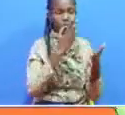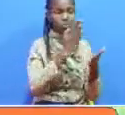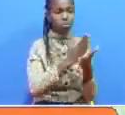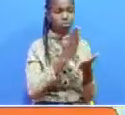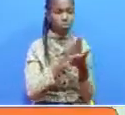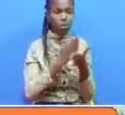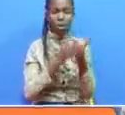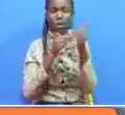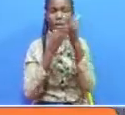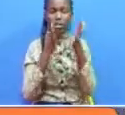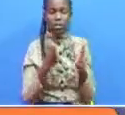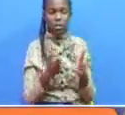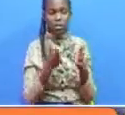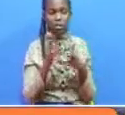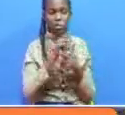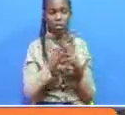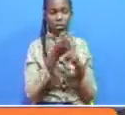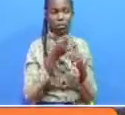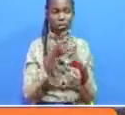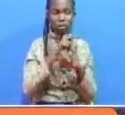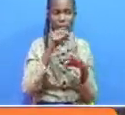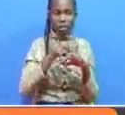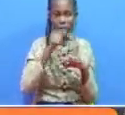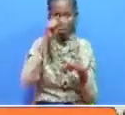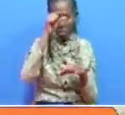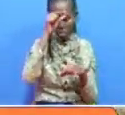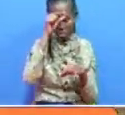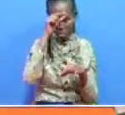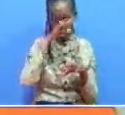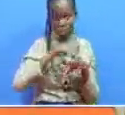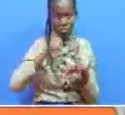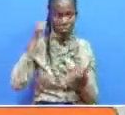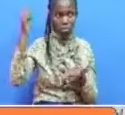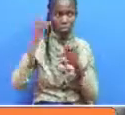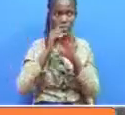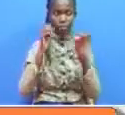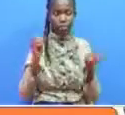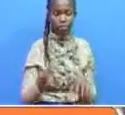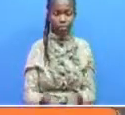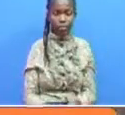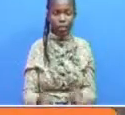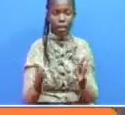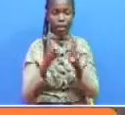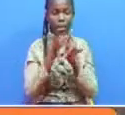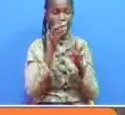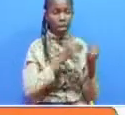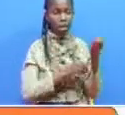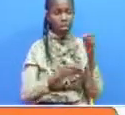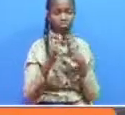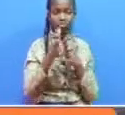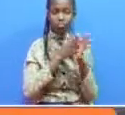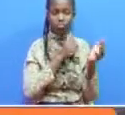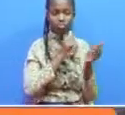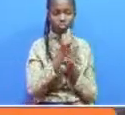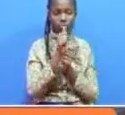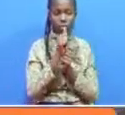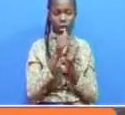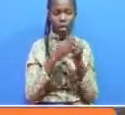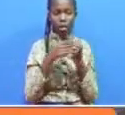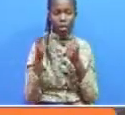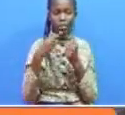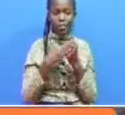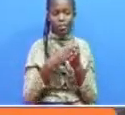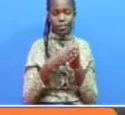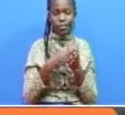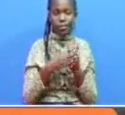vaya tongoi manatumika kumasilikali ni kulika maunduni maki uteti. Na kufingisa usakuwa ni mwene lova ni wakutuwa iwa matuku kenda